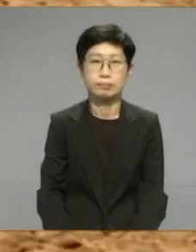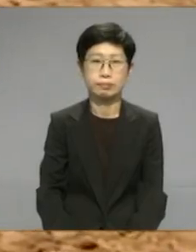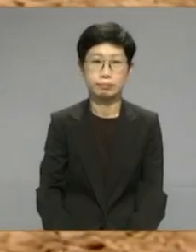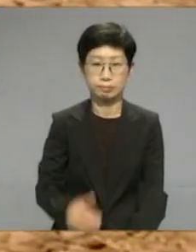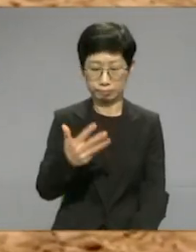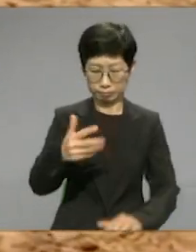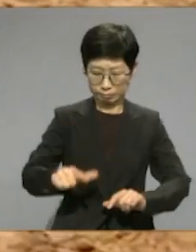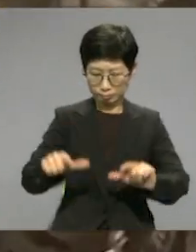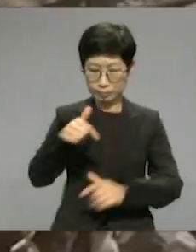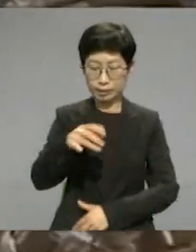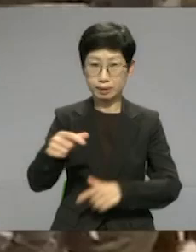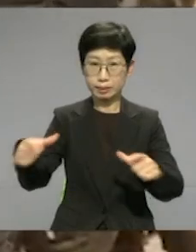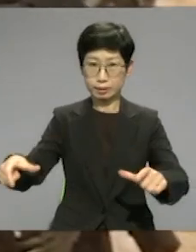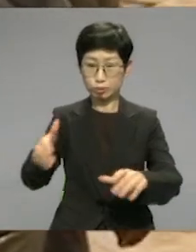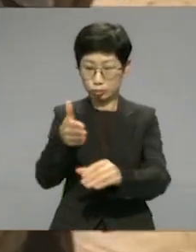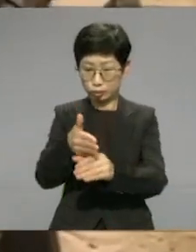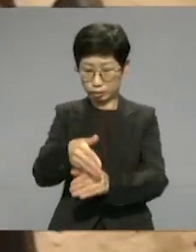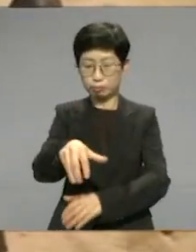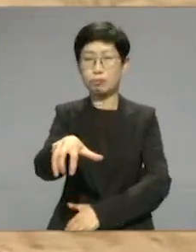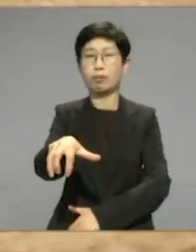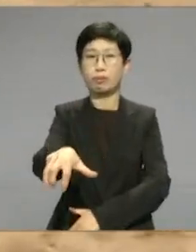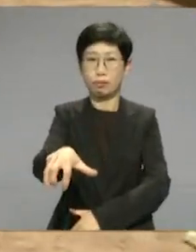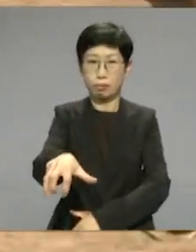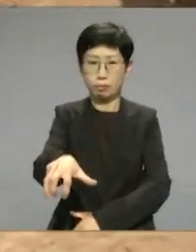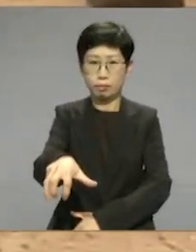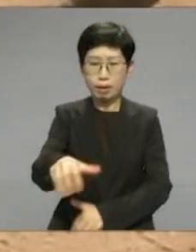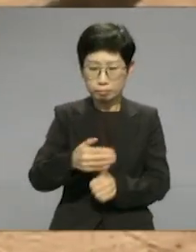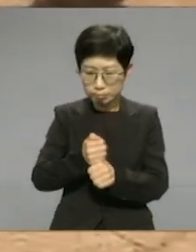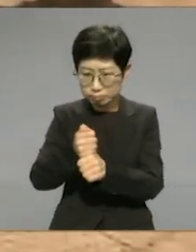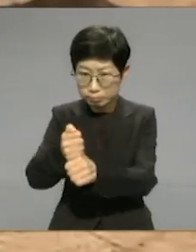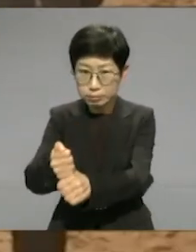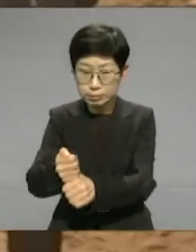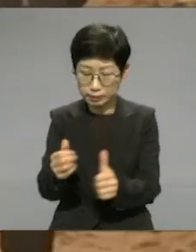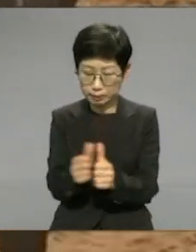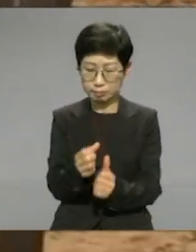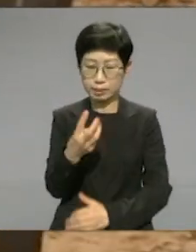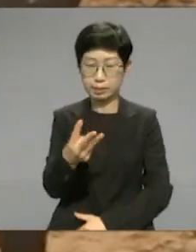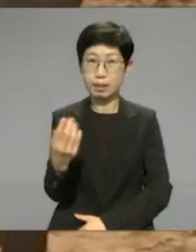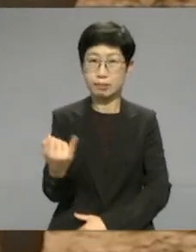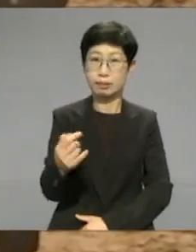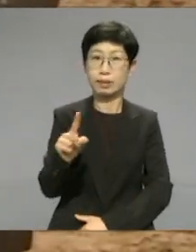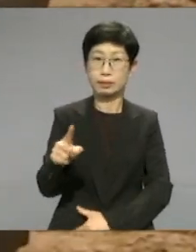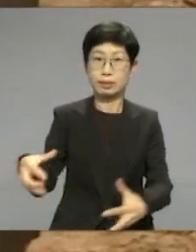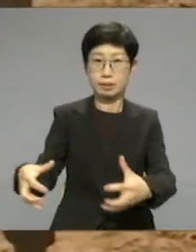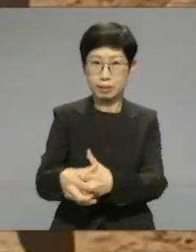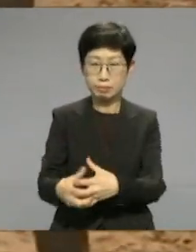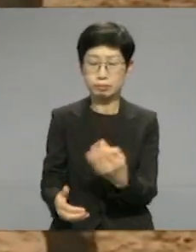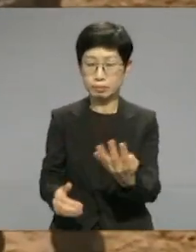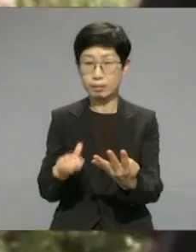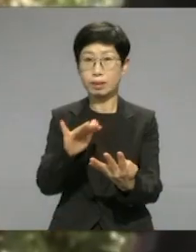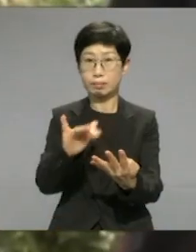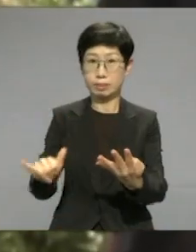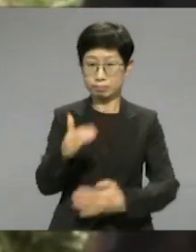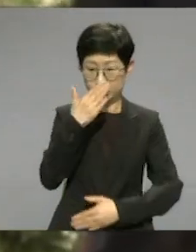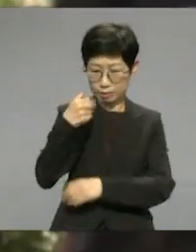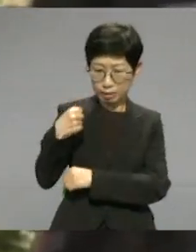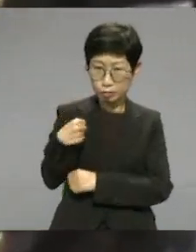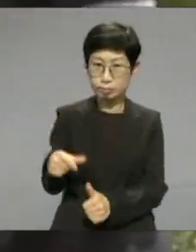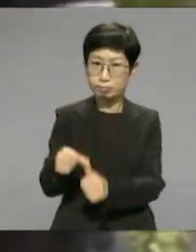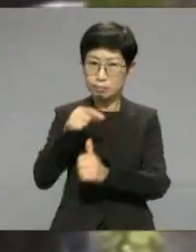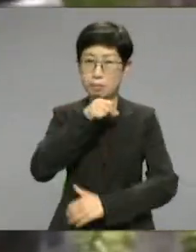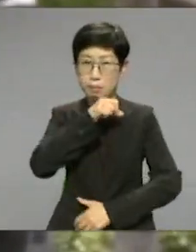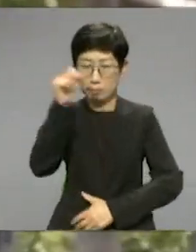지난 8일 가자지구 중심부 누세이라트 지역에 납치돼 있던 남성 3명, 여성 1명 등 인질 4명이 이스라엘군에